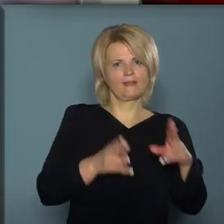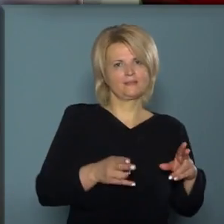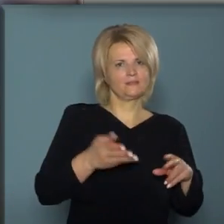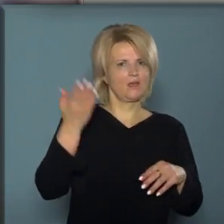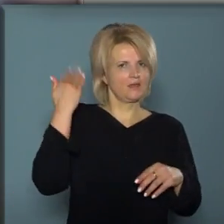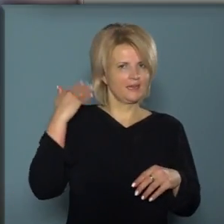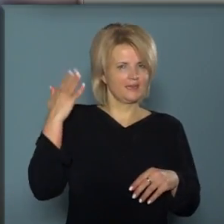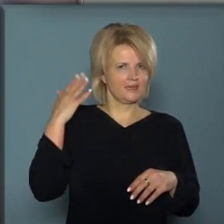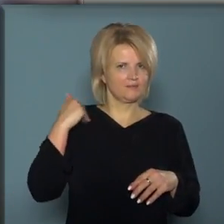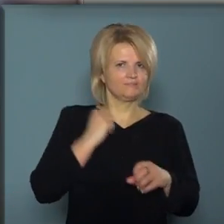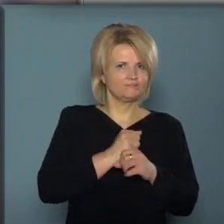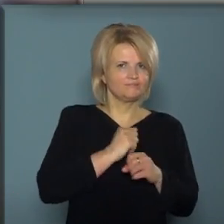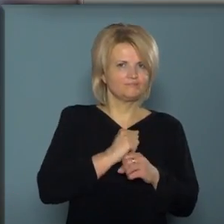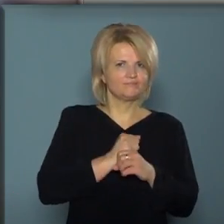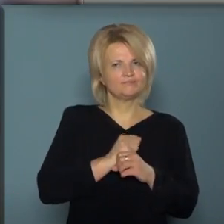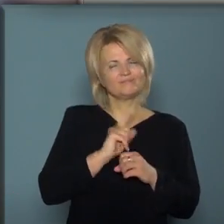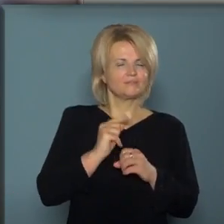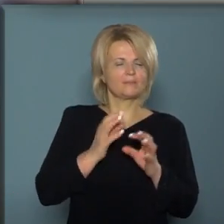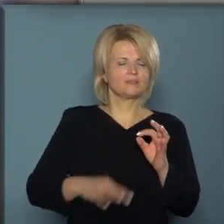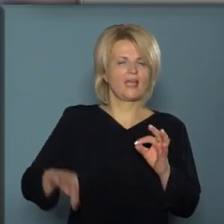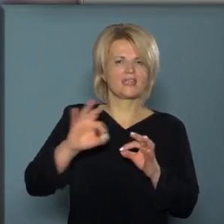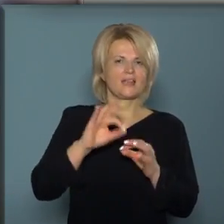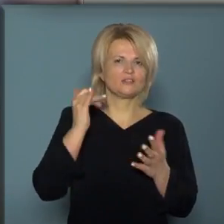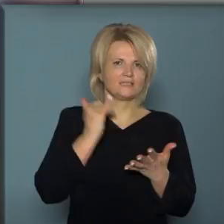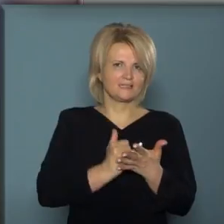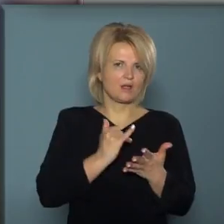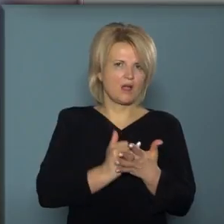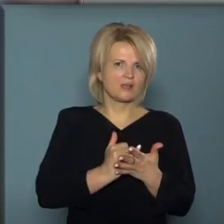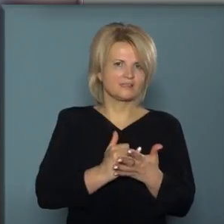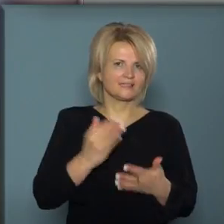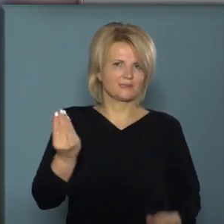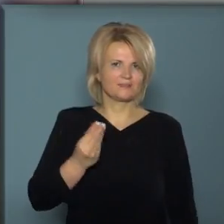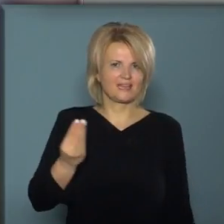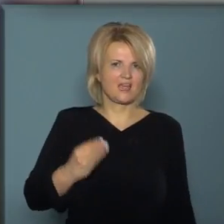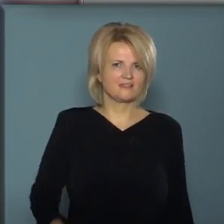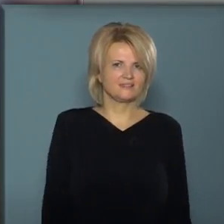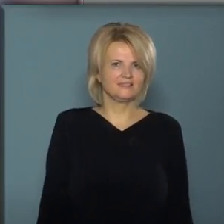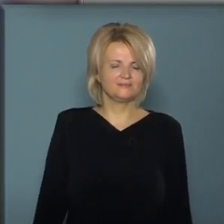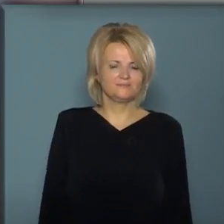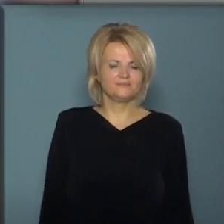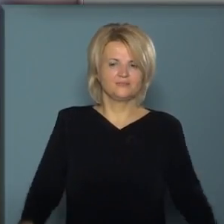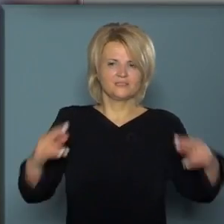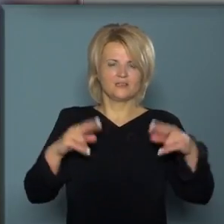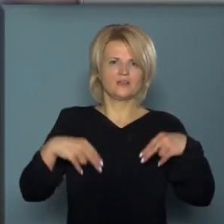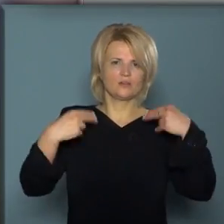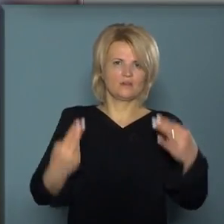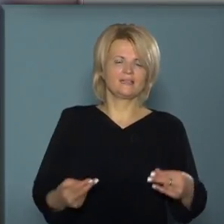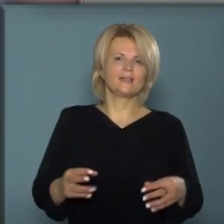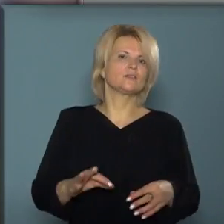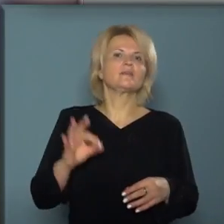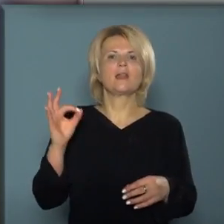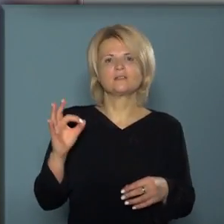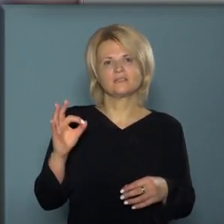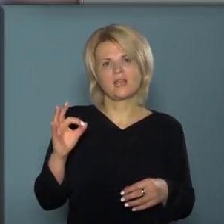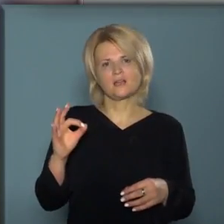ez természetesen nem teljes egészében így van, hiszen már a következő választás,